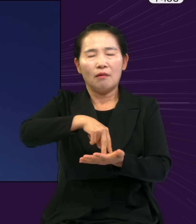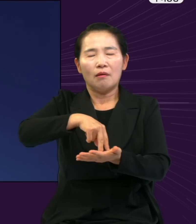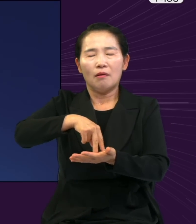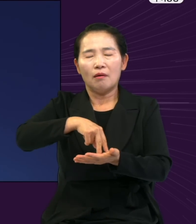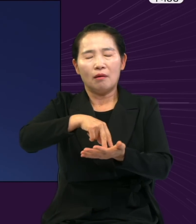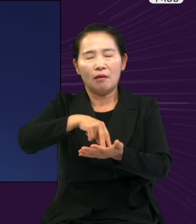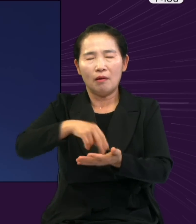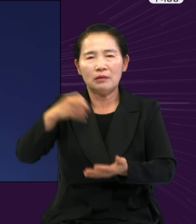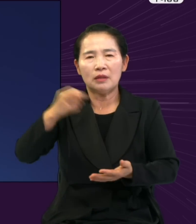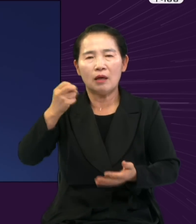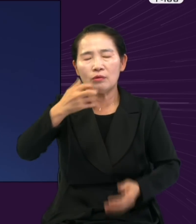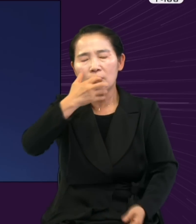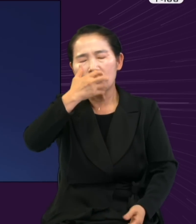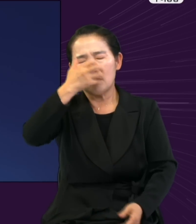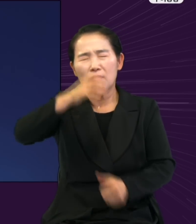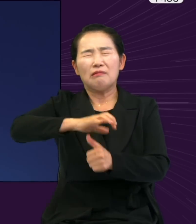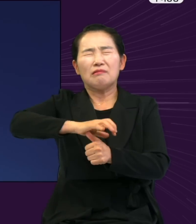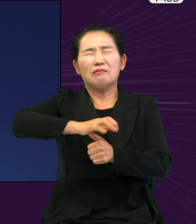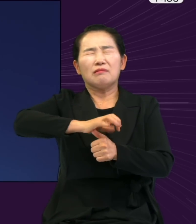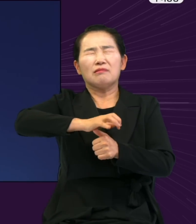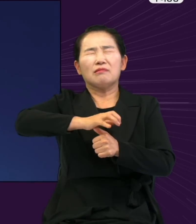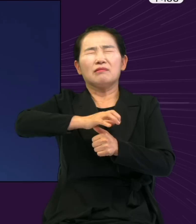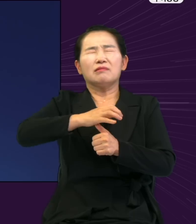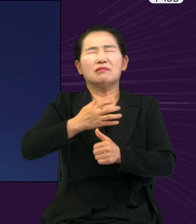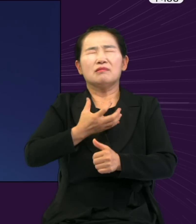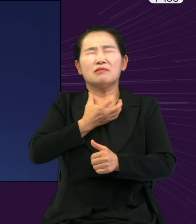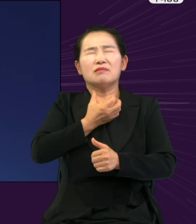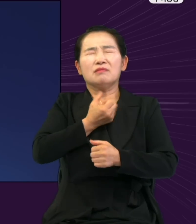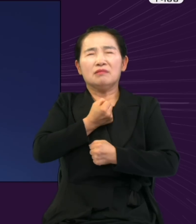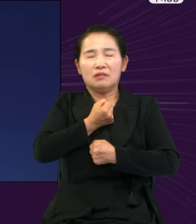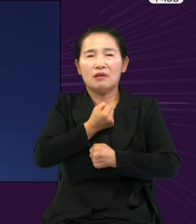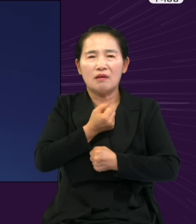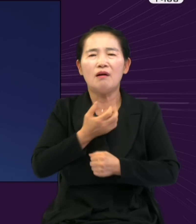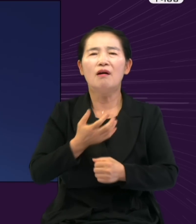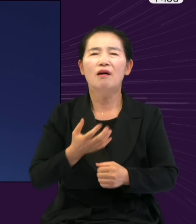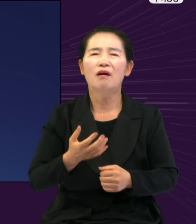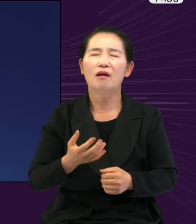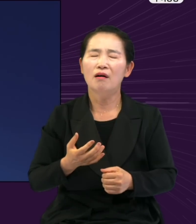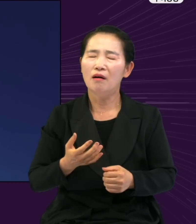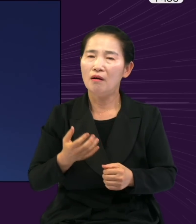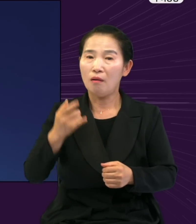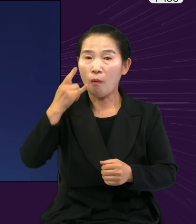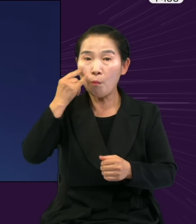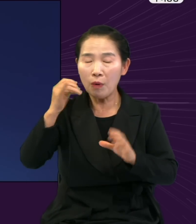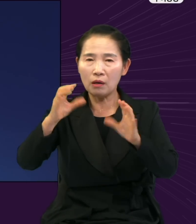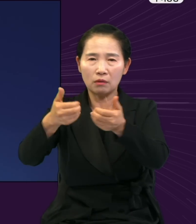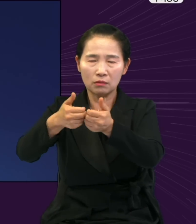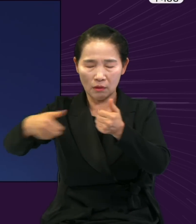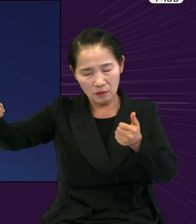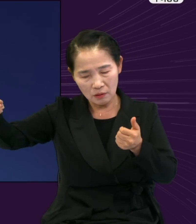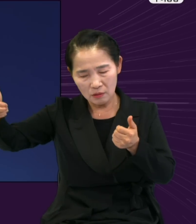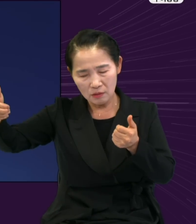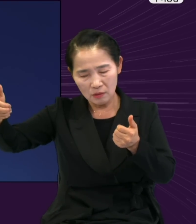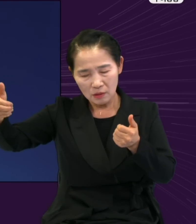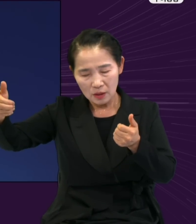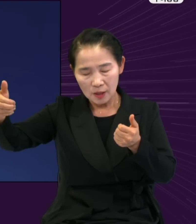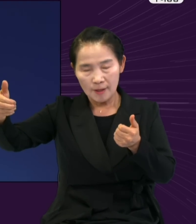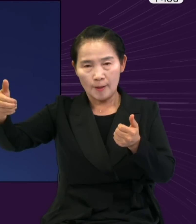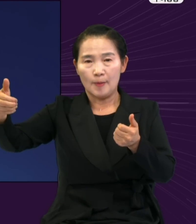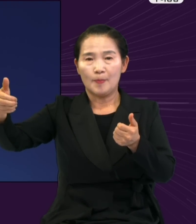종종 저에게 나타났던 것 같습니다. 어머니가 돌아가시고 나서 저는 이 달리기를 그만하고